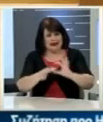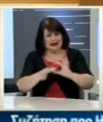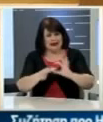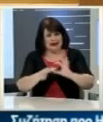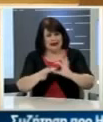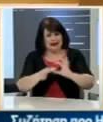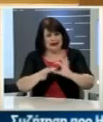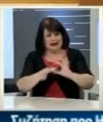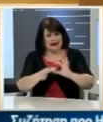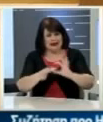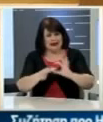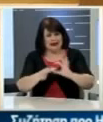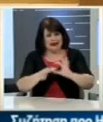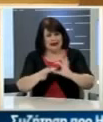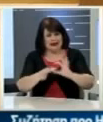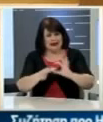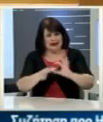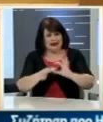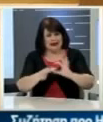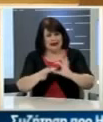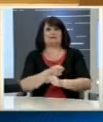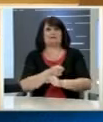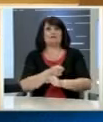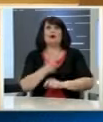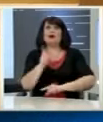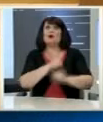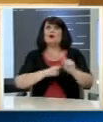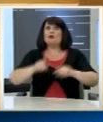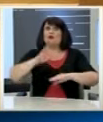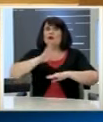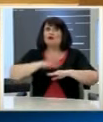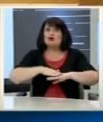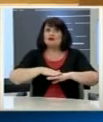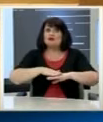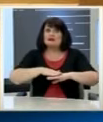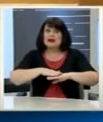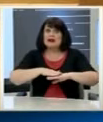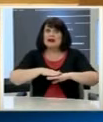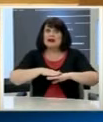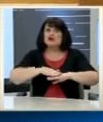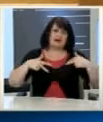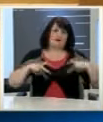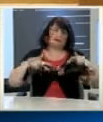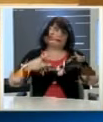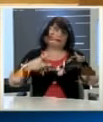σχέσεις επτας την ευθύ